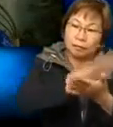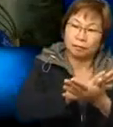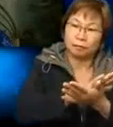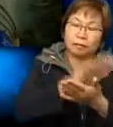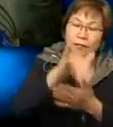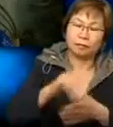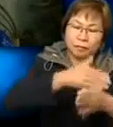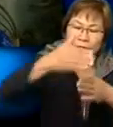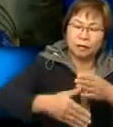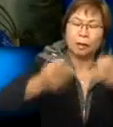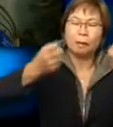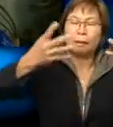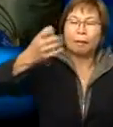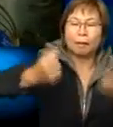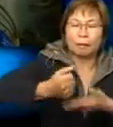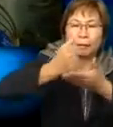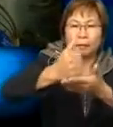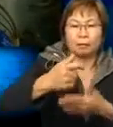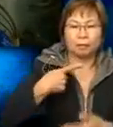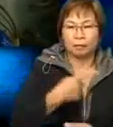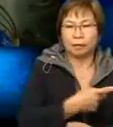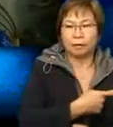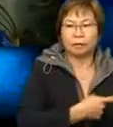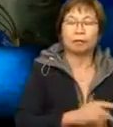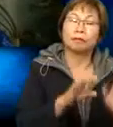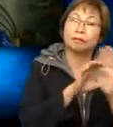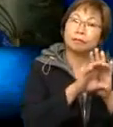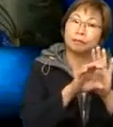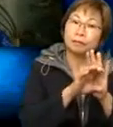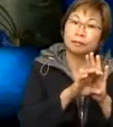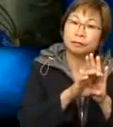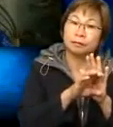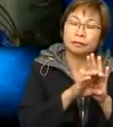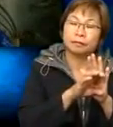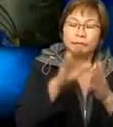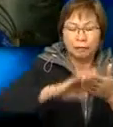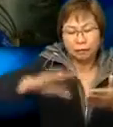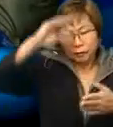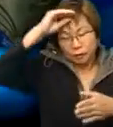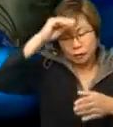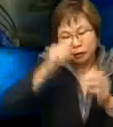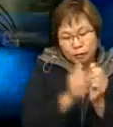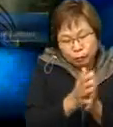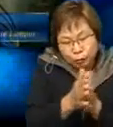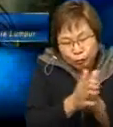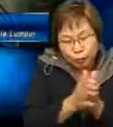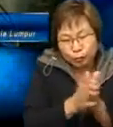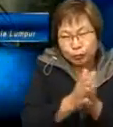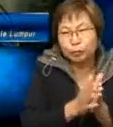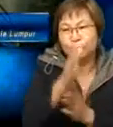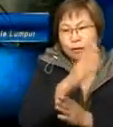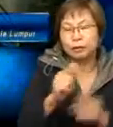sekolah yang telah banyak membantu kita. Contohnya, belajar dengan